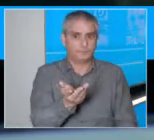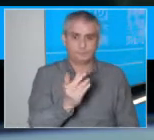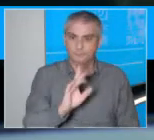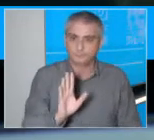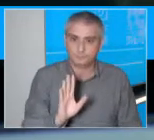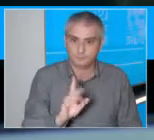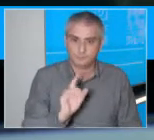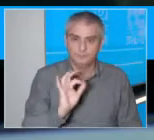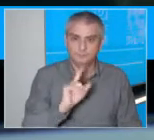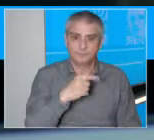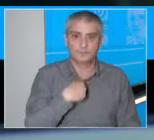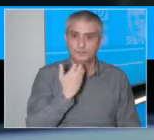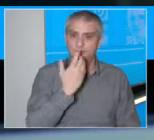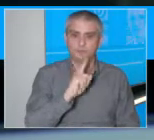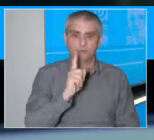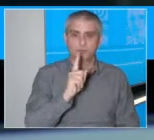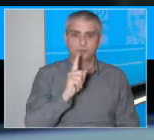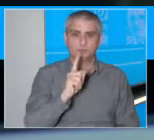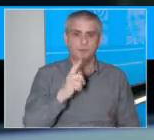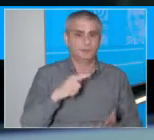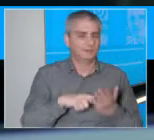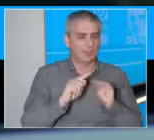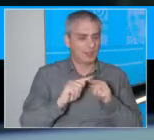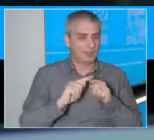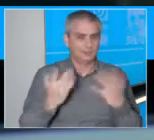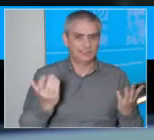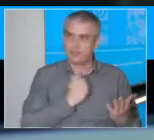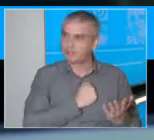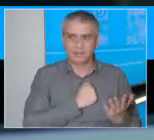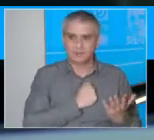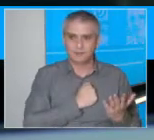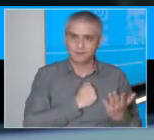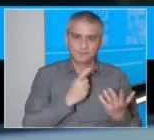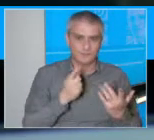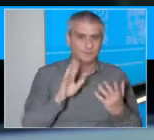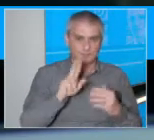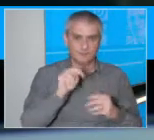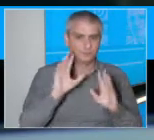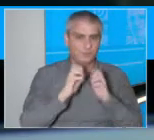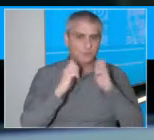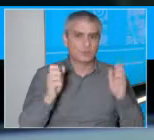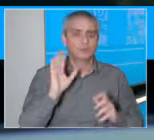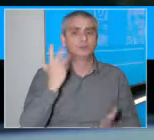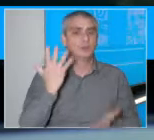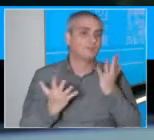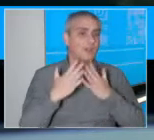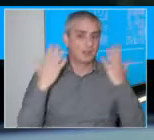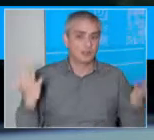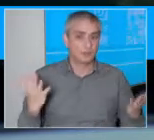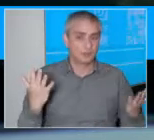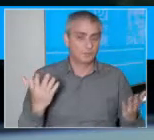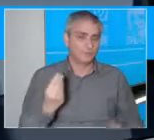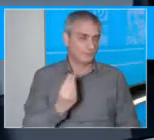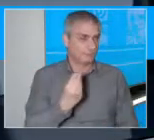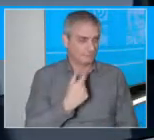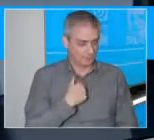אסביר, לא, ממש לא. זה מה שאני צריך להסביר, זה לא שאלה של דם, זה לא עניין של גזע. טוב, גם זה נושא מאוד ארוך. יש הבדל גדול בין סלאקים... השבק יש,